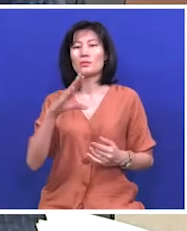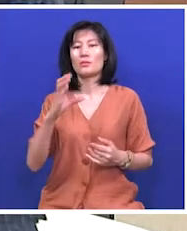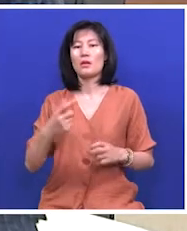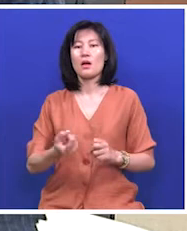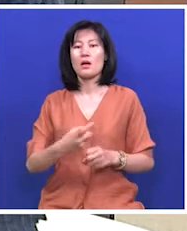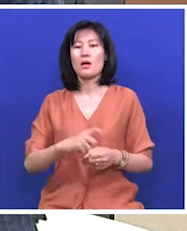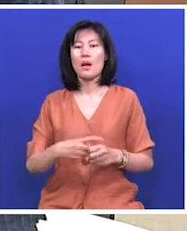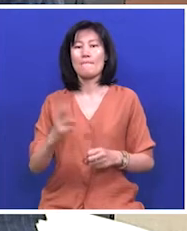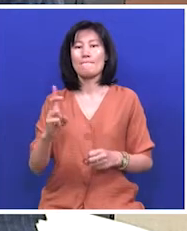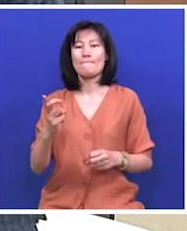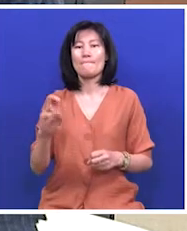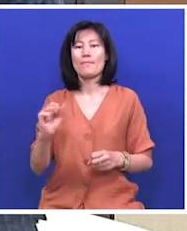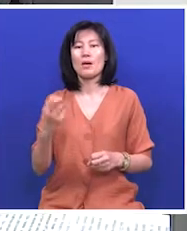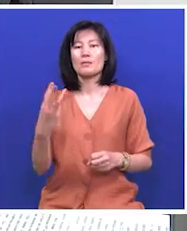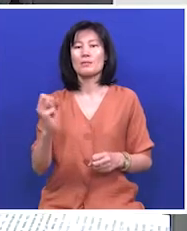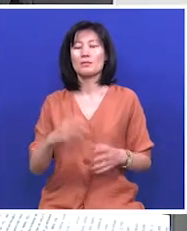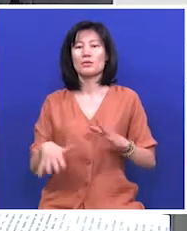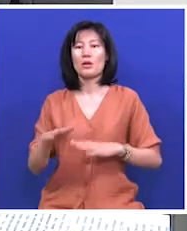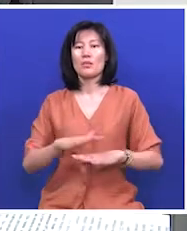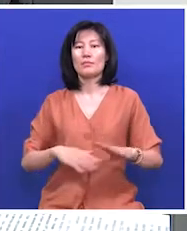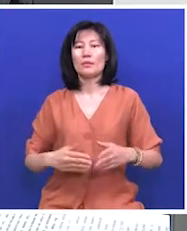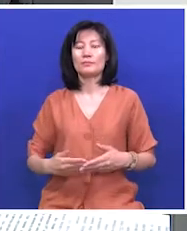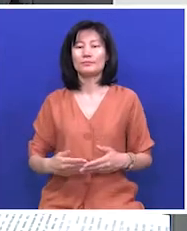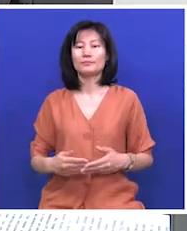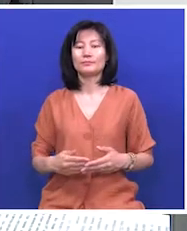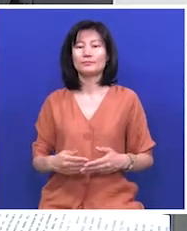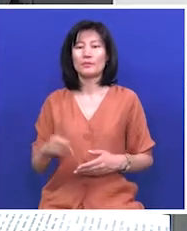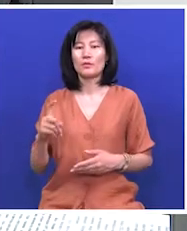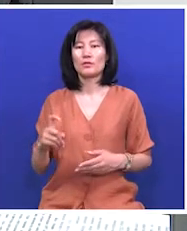көкөніс, картоп, бақша дақылдарынан жалпы